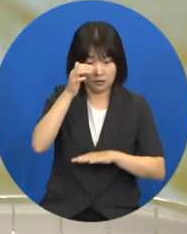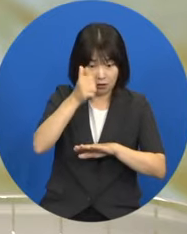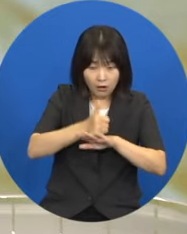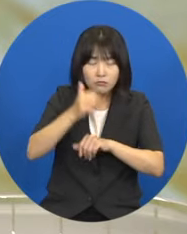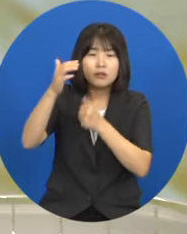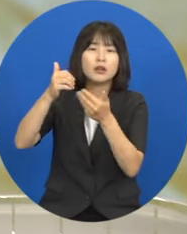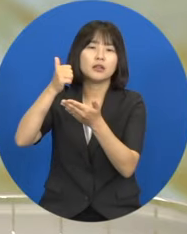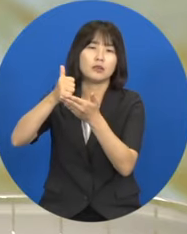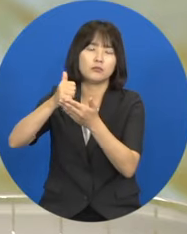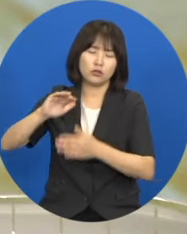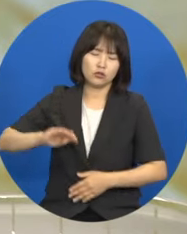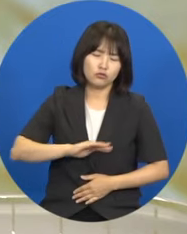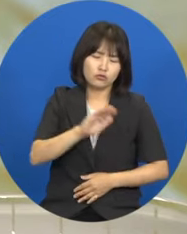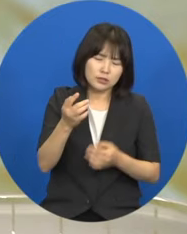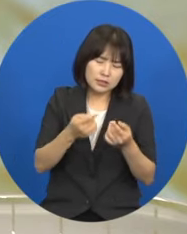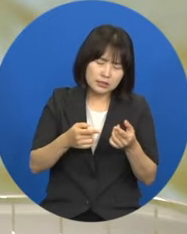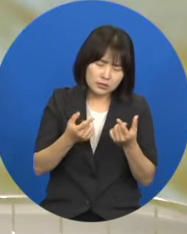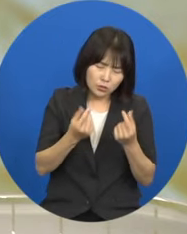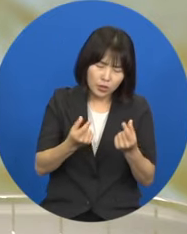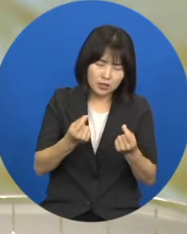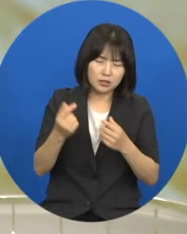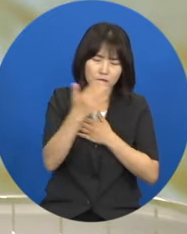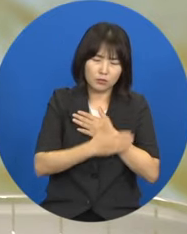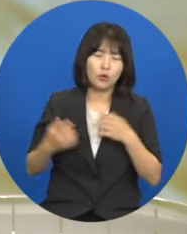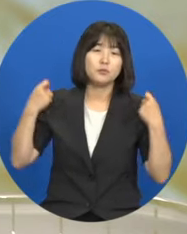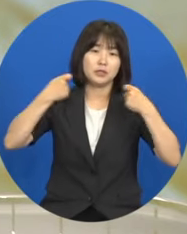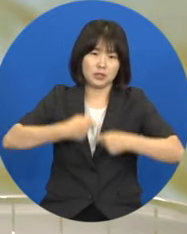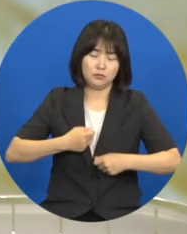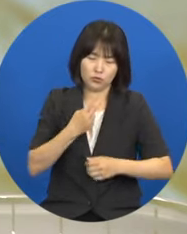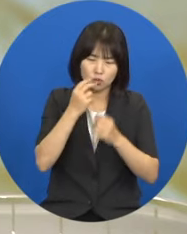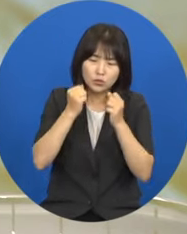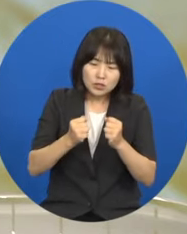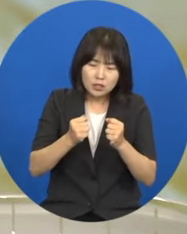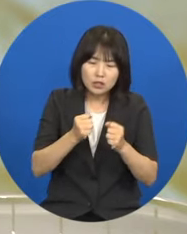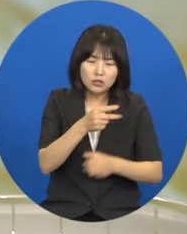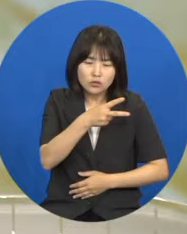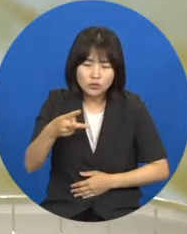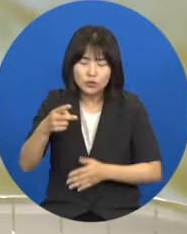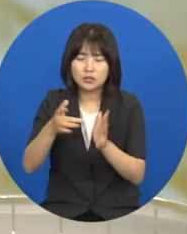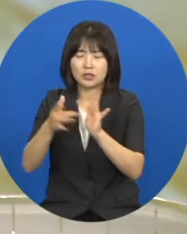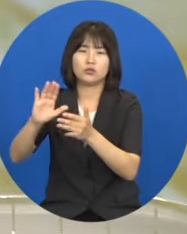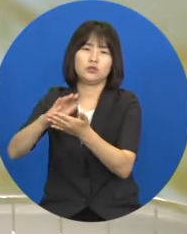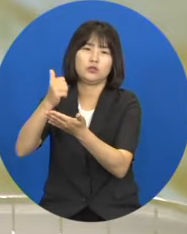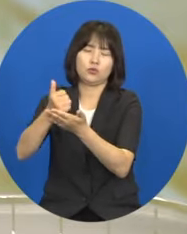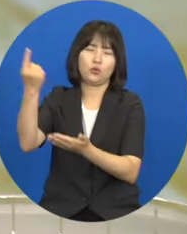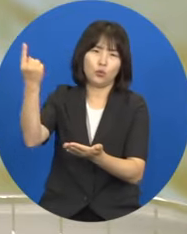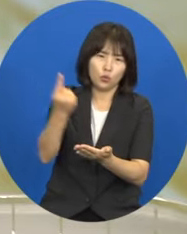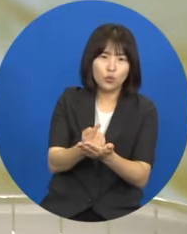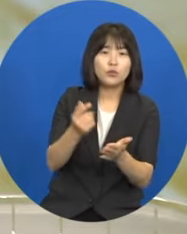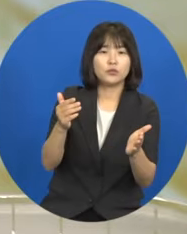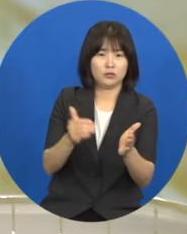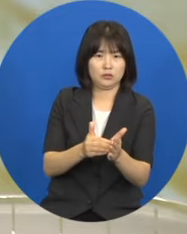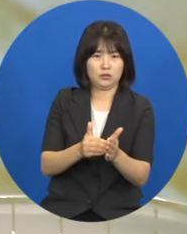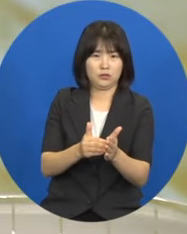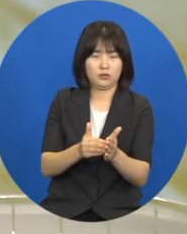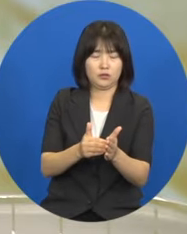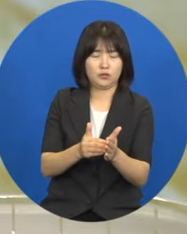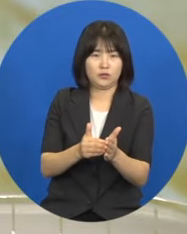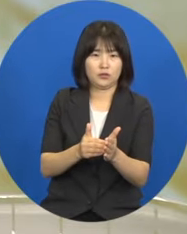하나님께서 우리와 같은 몸을 입은 존재, 즉 예수 그리스도로 오셨습니다. 예수 그리스도로